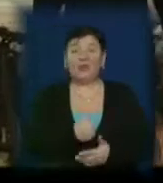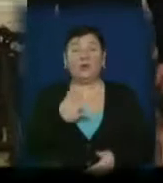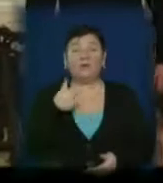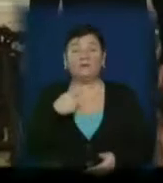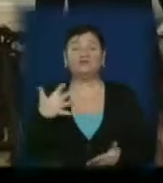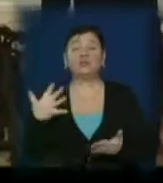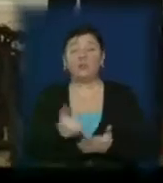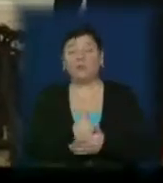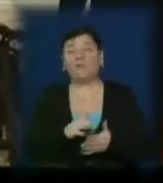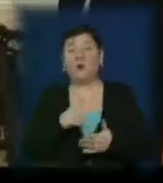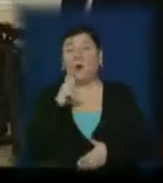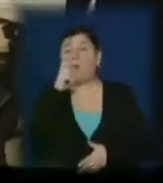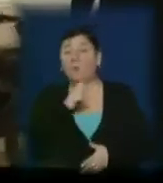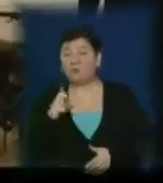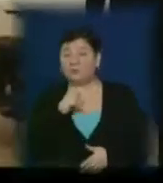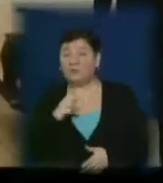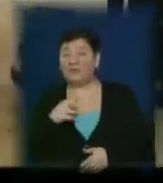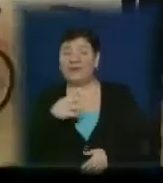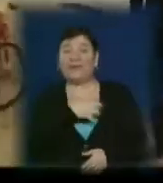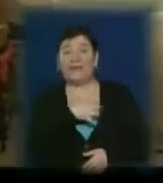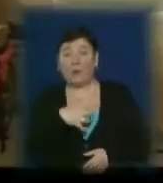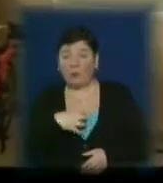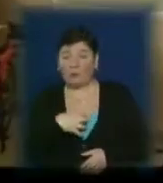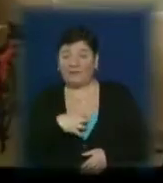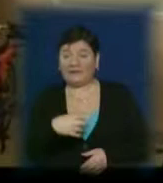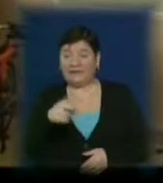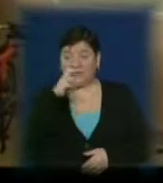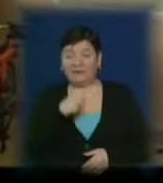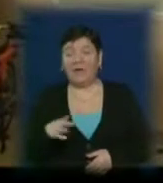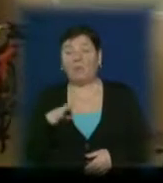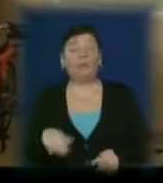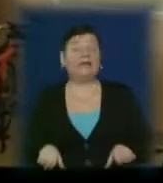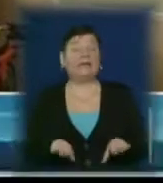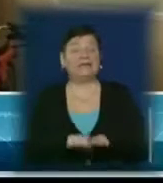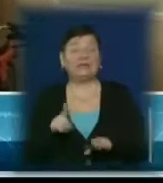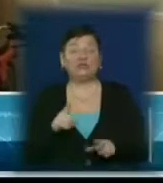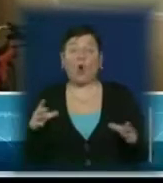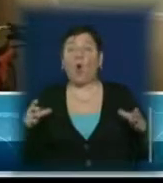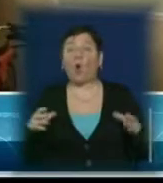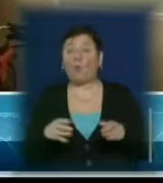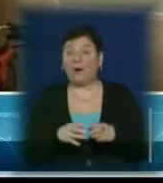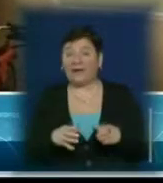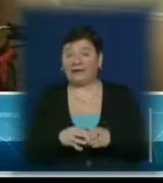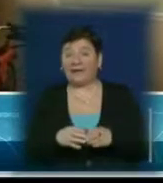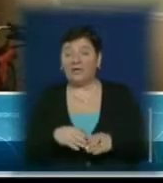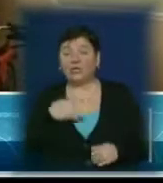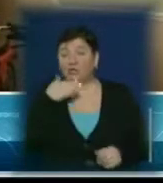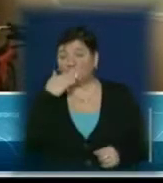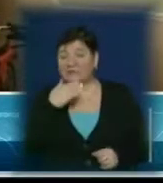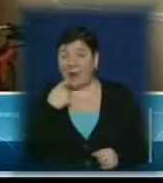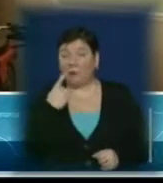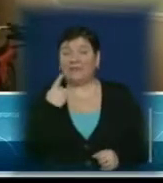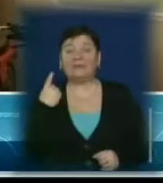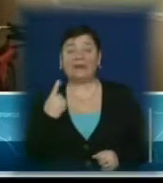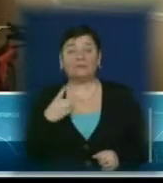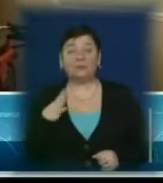здобув бронзові нагороди чемпіонату держави. Було в нас таке, що команда Solvo Yamaha Team з Хуста один раз